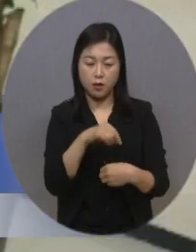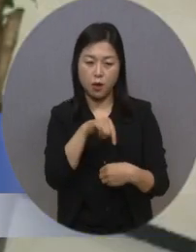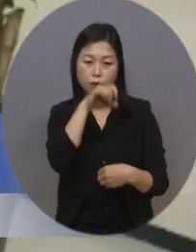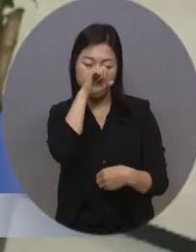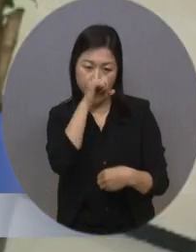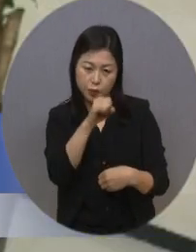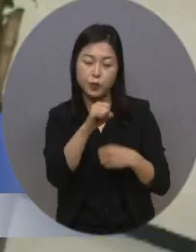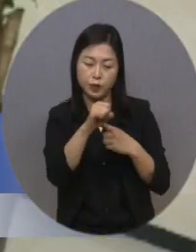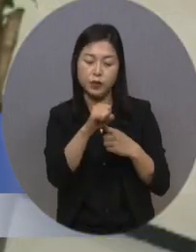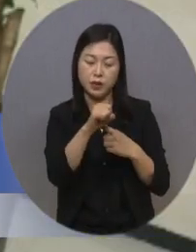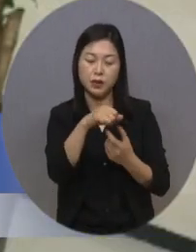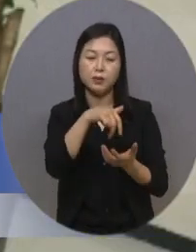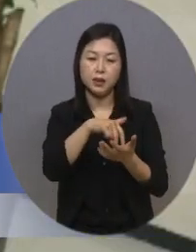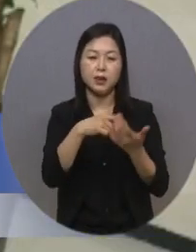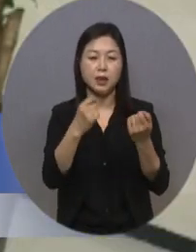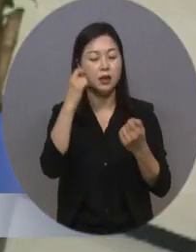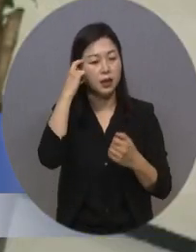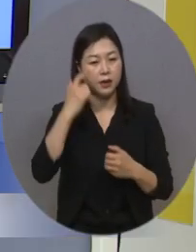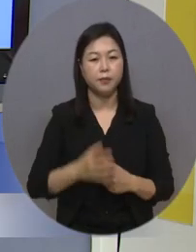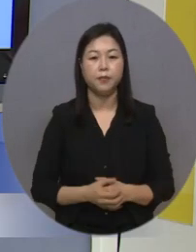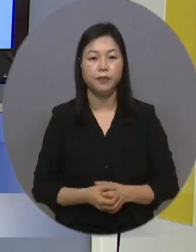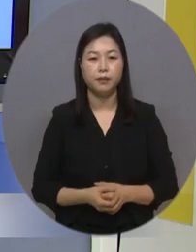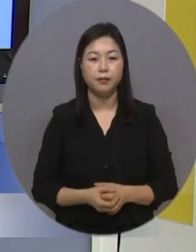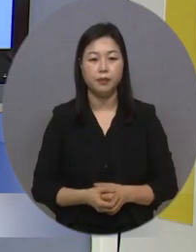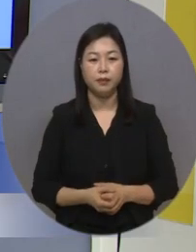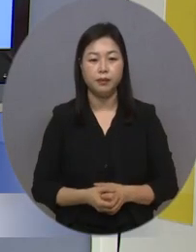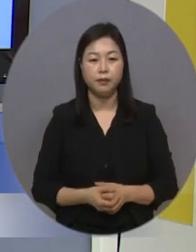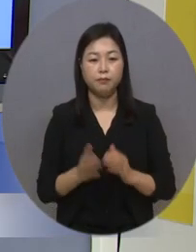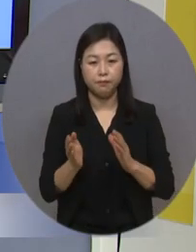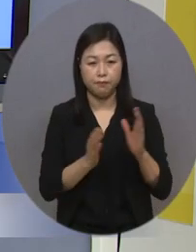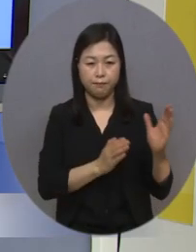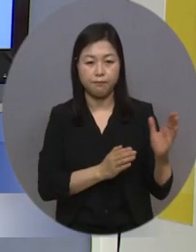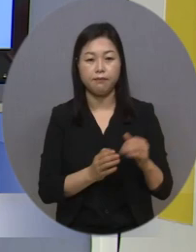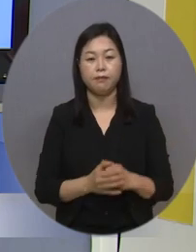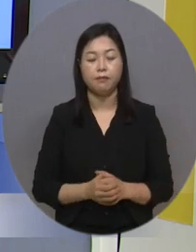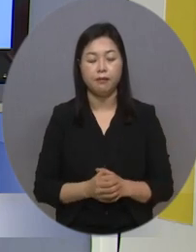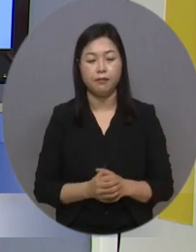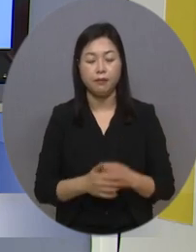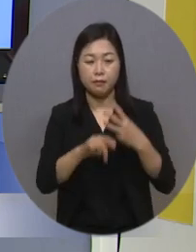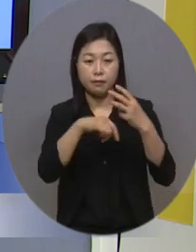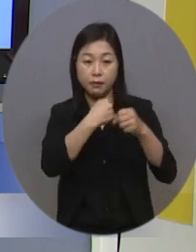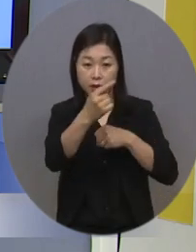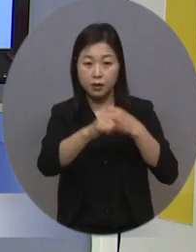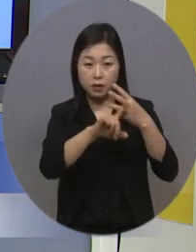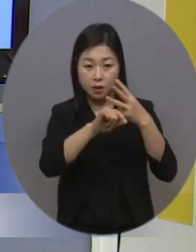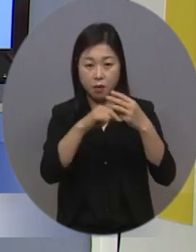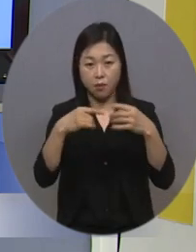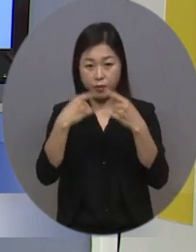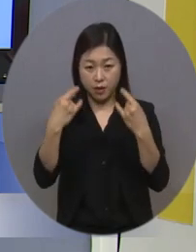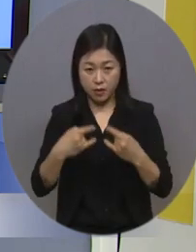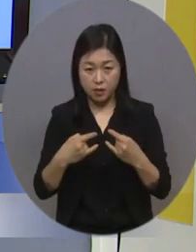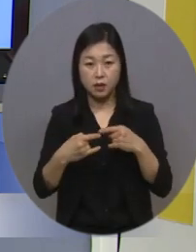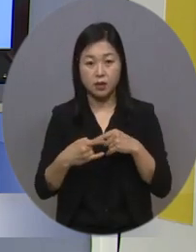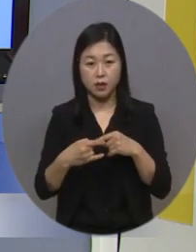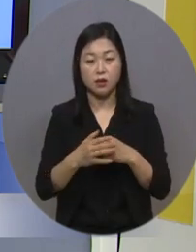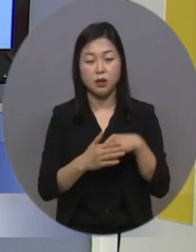긍정적인 신호가 될 것으로 생각됩니다. 다음 소식입니다. 내년 3월 프랑스에서